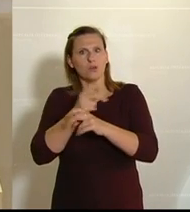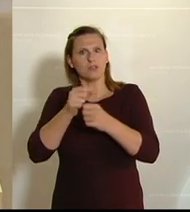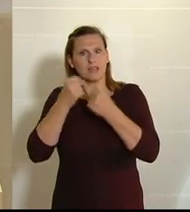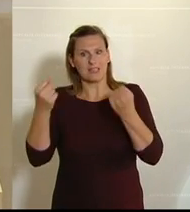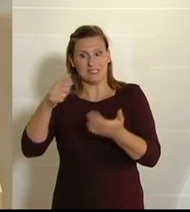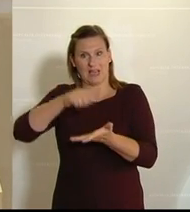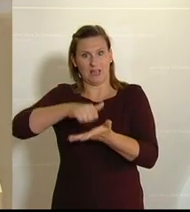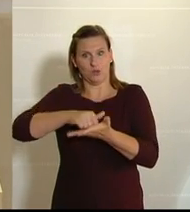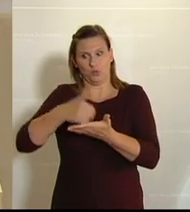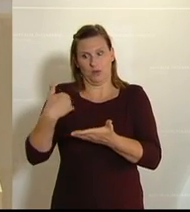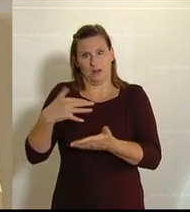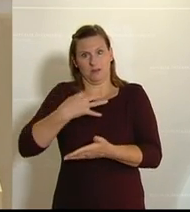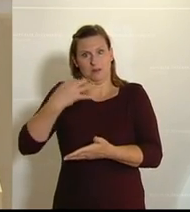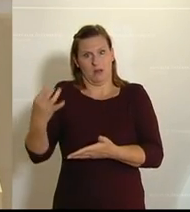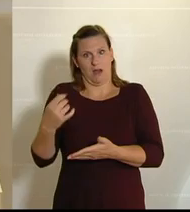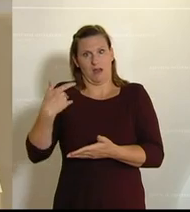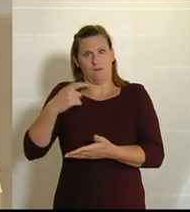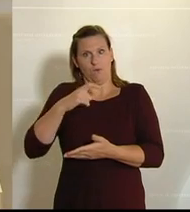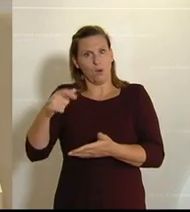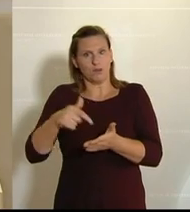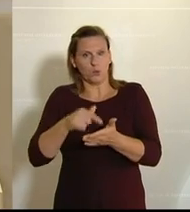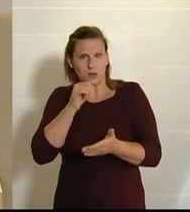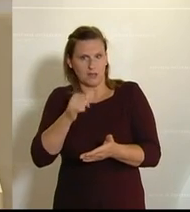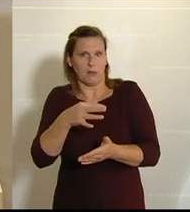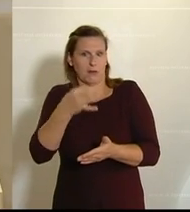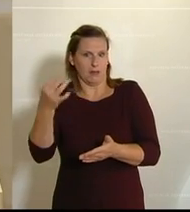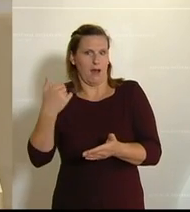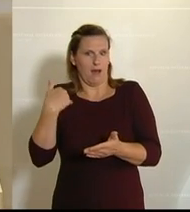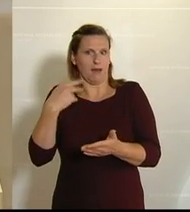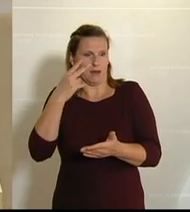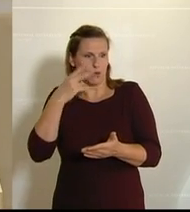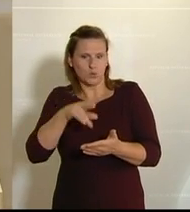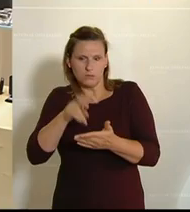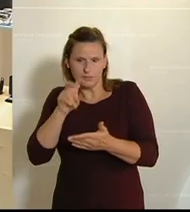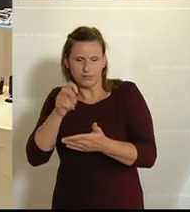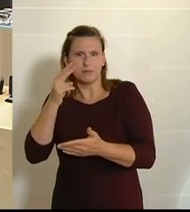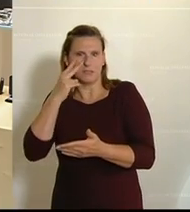letzten Tage, Wochen sind es ja noch gar nicht, sehr gut ablesen konnte.